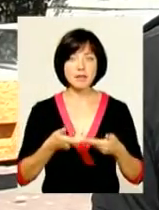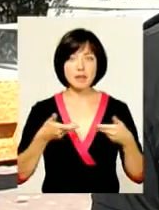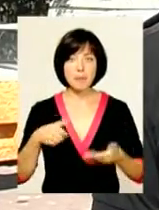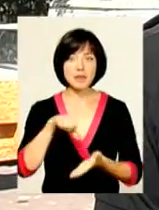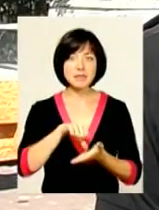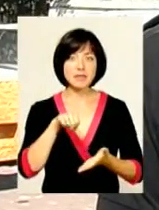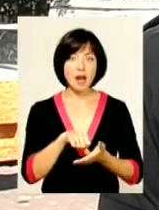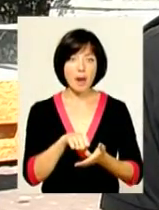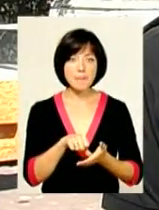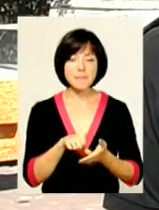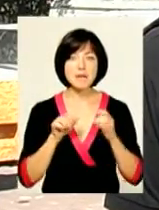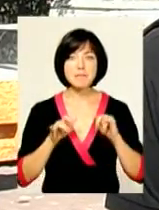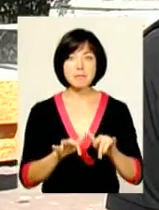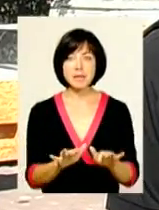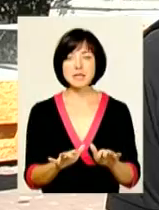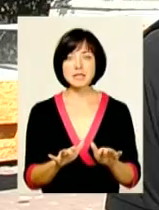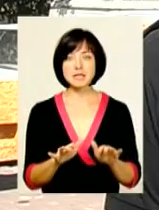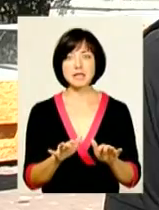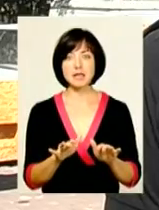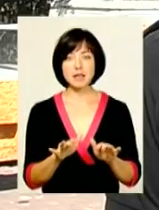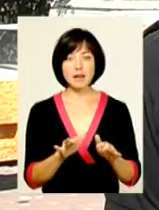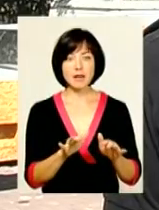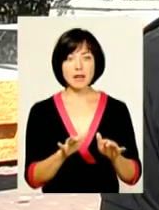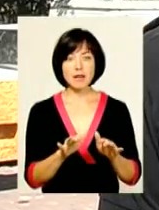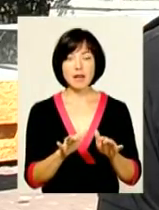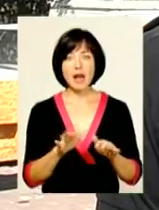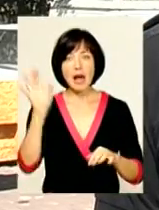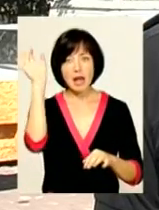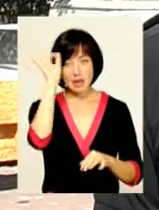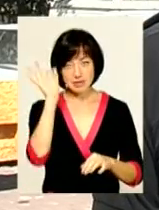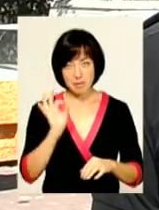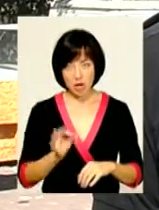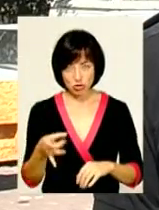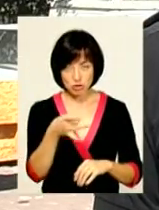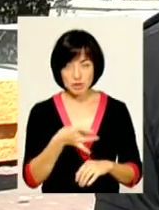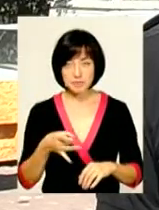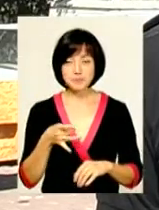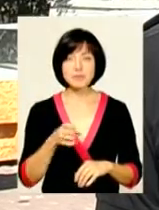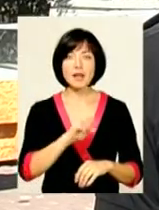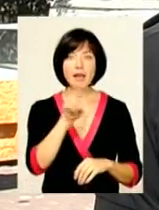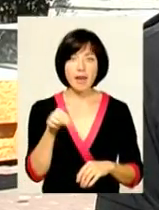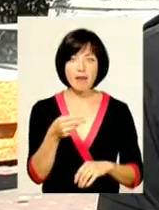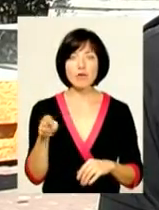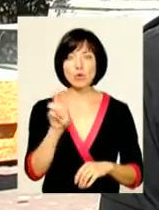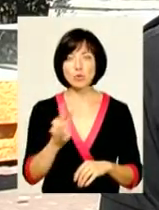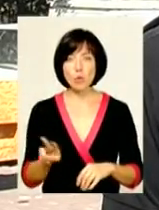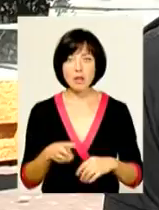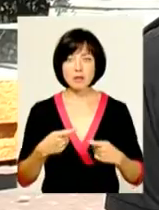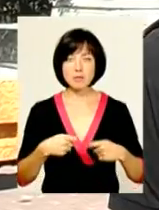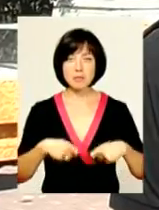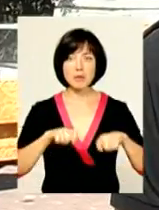представниками місії Федеративної Республіки Німеччина, євро, долари нами були